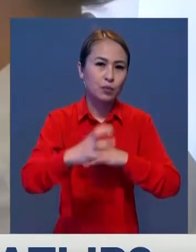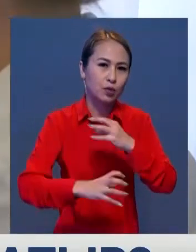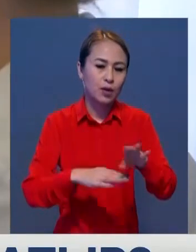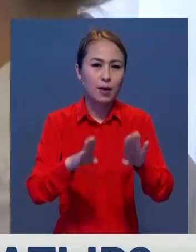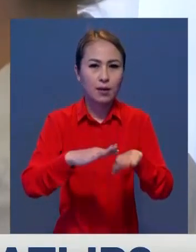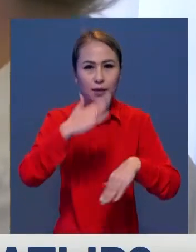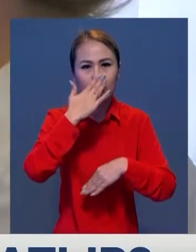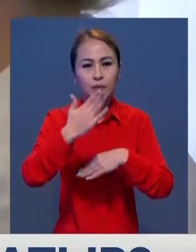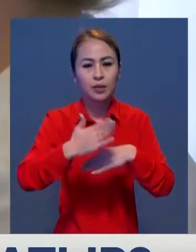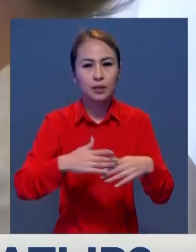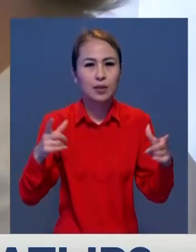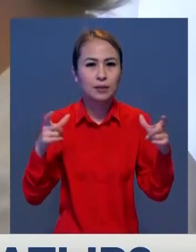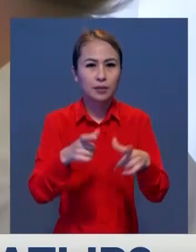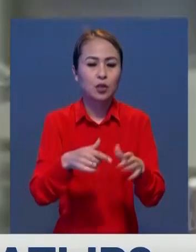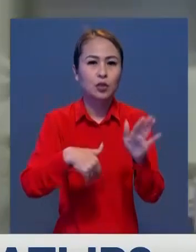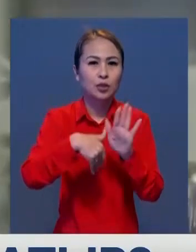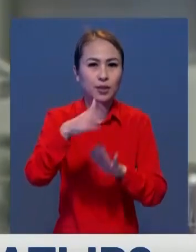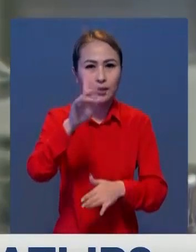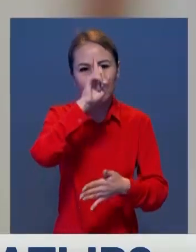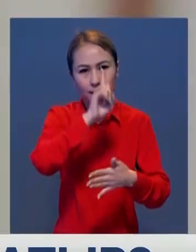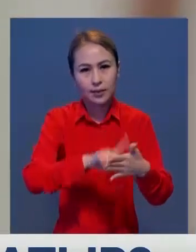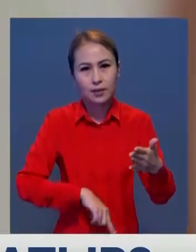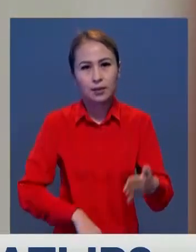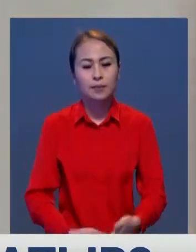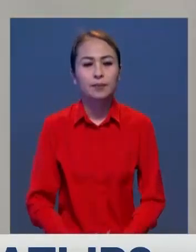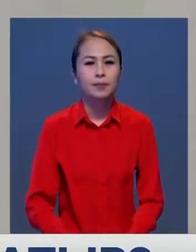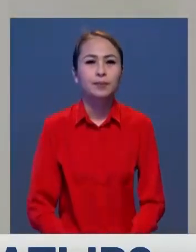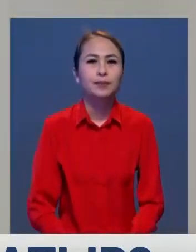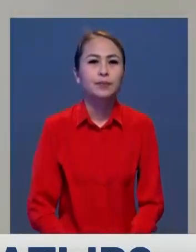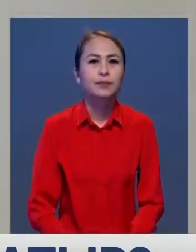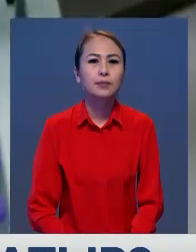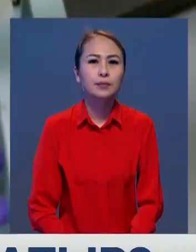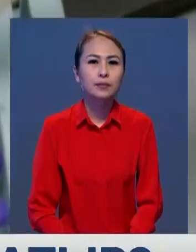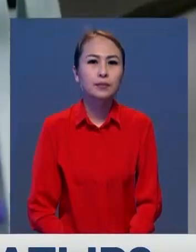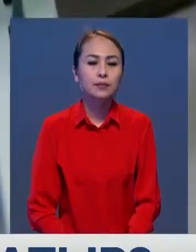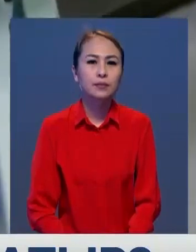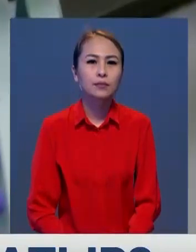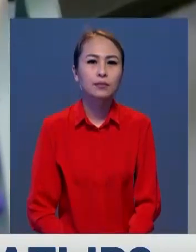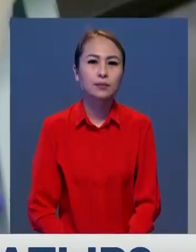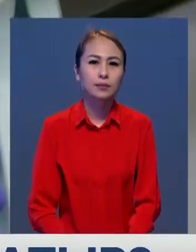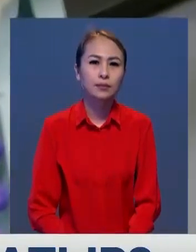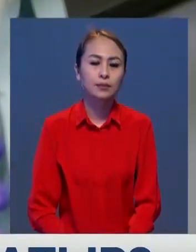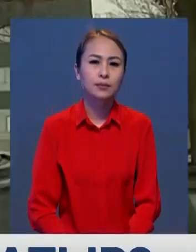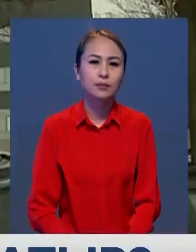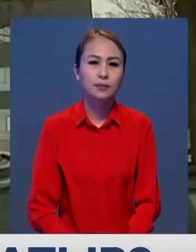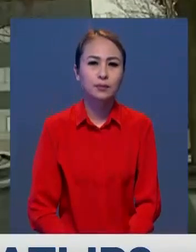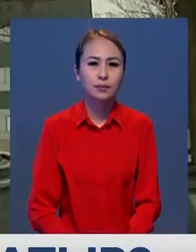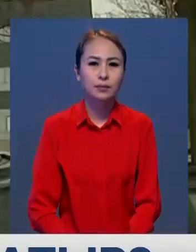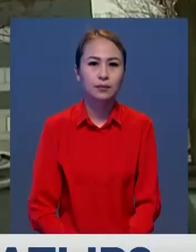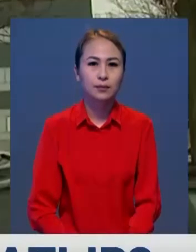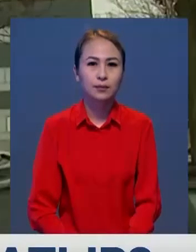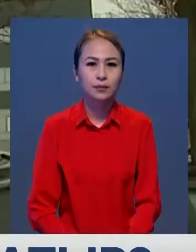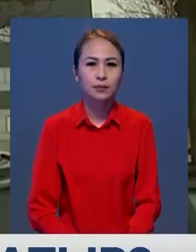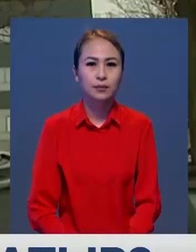арада эпидемиологиялық ахуалдың жақсаратынына сенім білдірді. Ғазиза Мұхамеджанова, Жұлдыз Атагелдиева, Жанат Эрнст, Жомарт Ахметов,